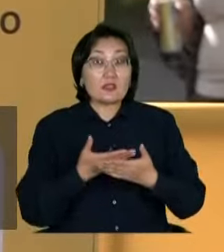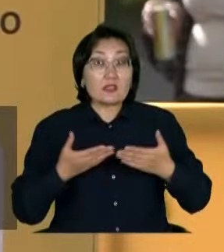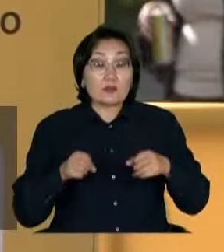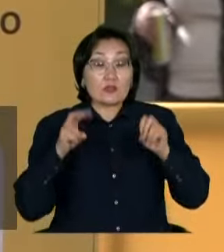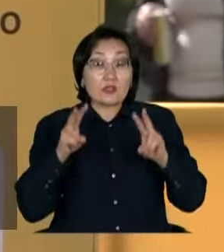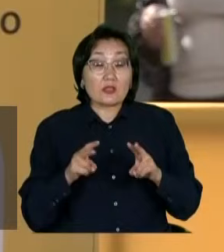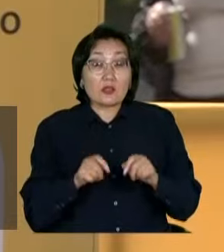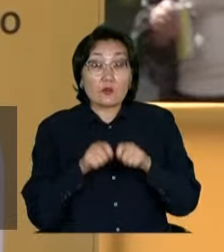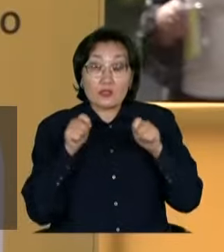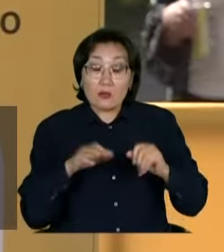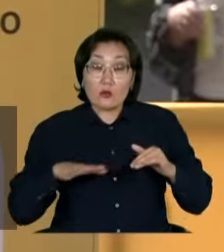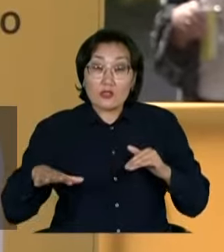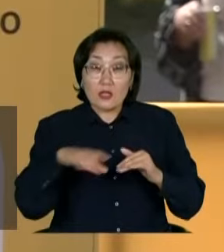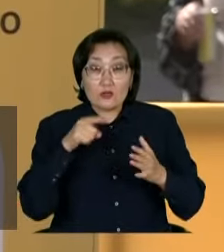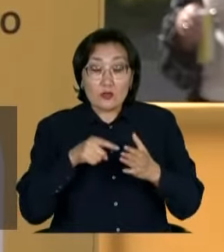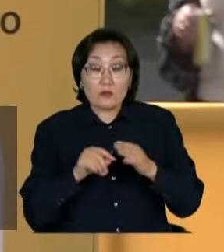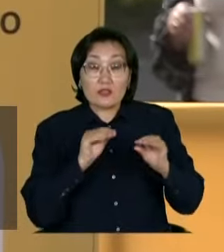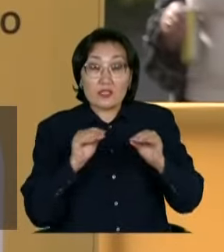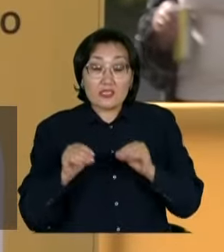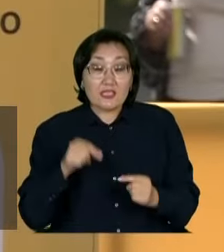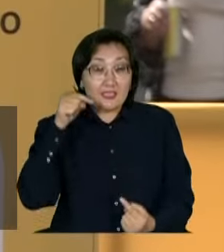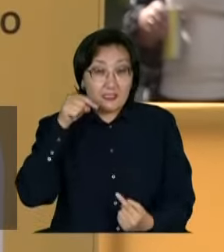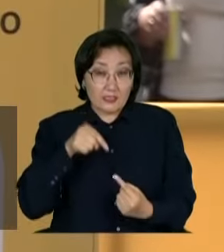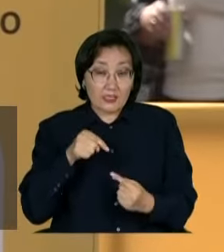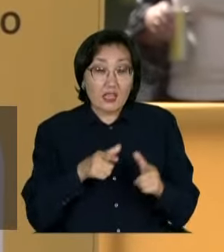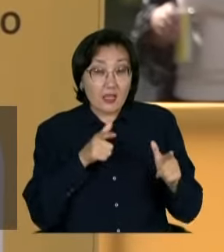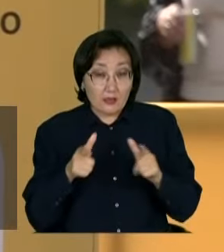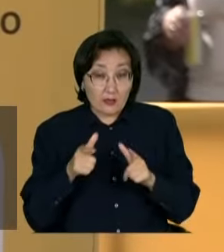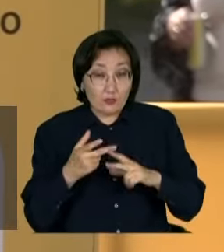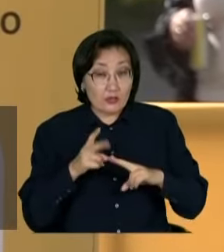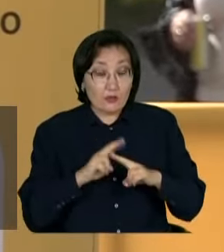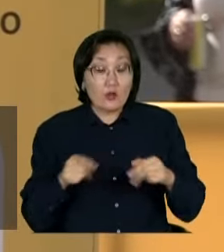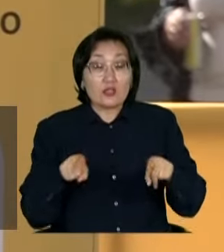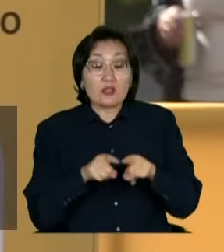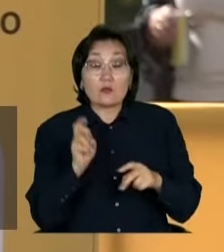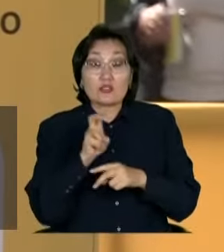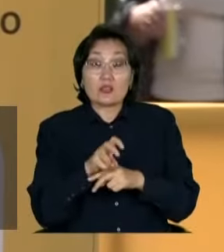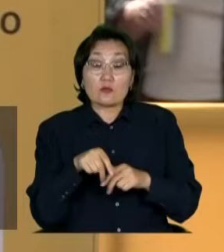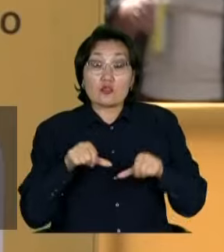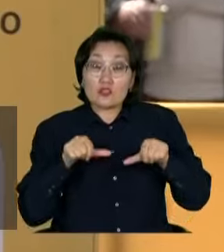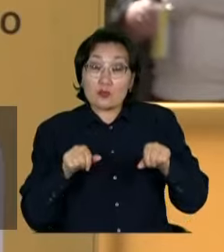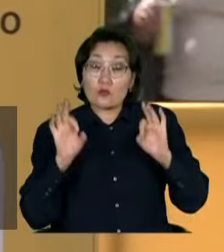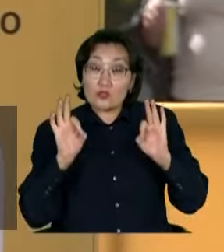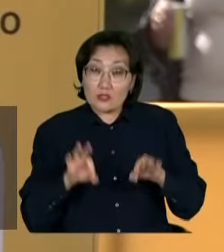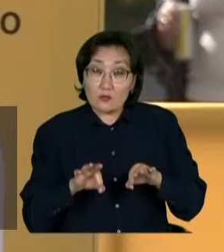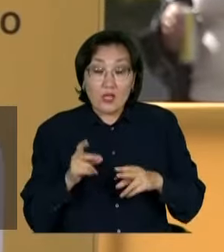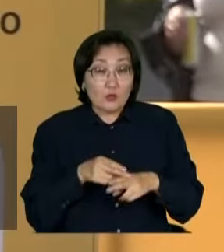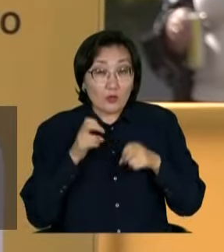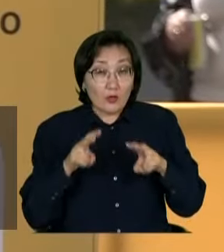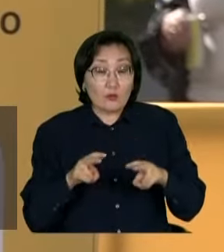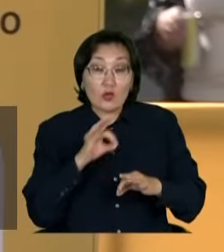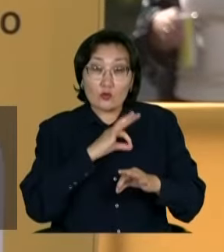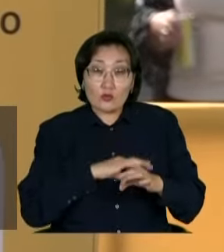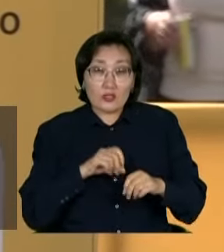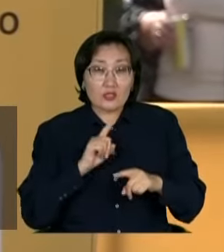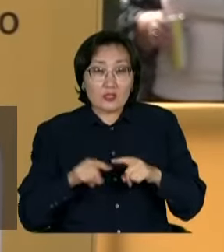арнайы ұйымдастырған аймағымыз қала инфрақұрылымына сәйкестендіріп дайындалған. Сондықтан мұнда келушілер самокатты дұрыс әрі қауіпсіз жүргізуді